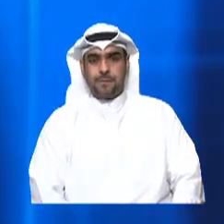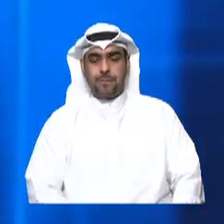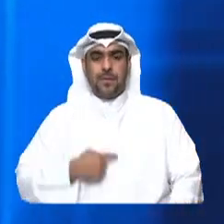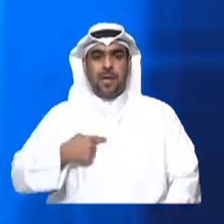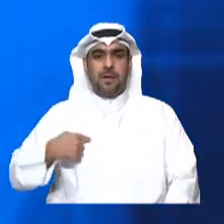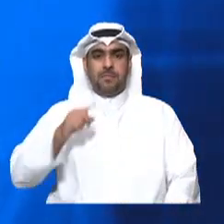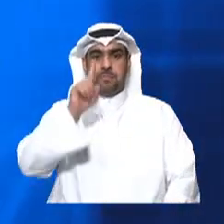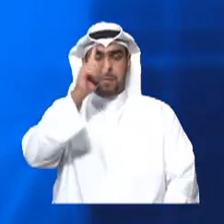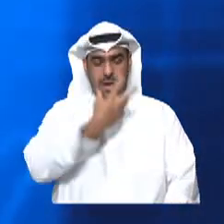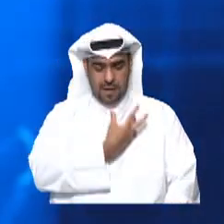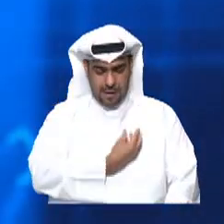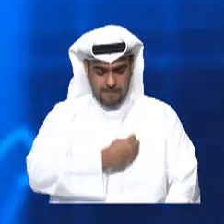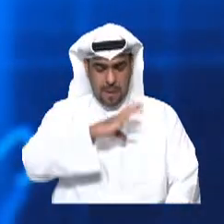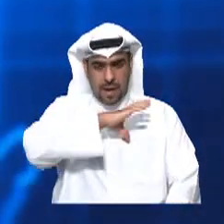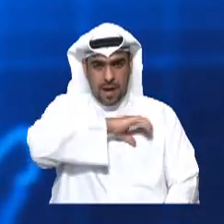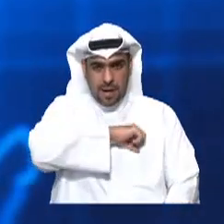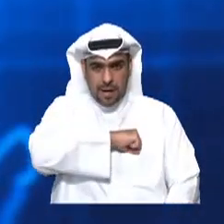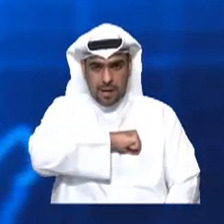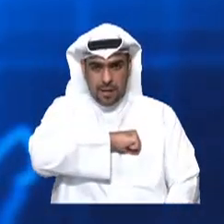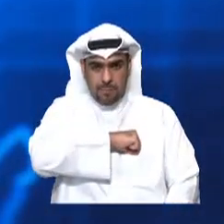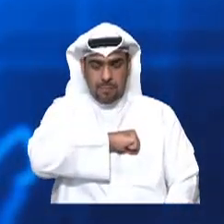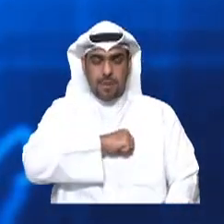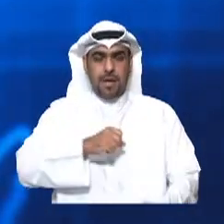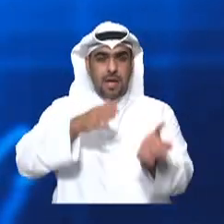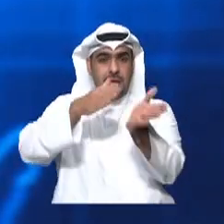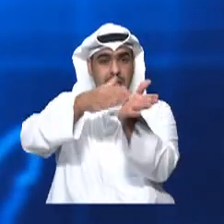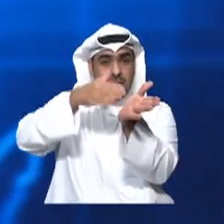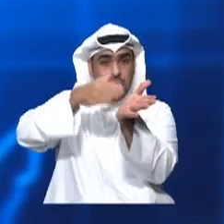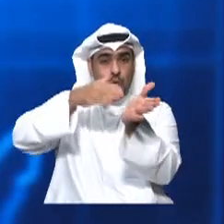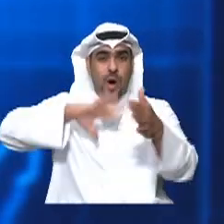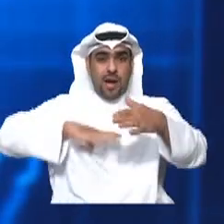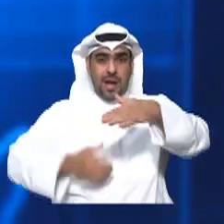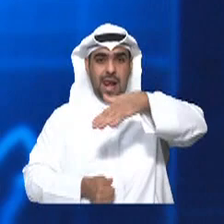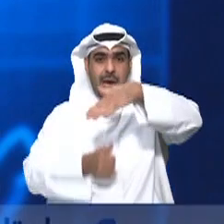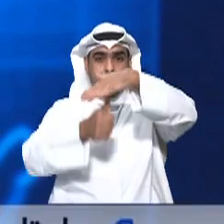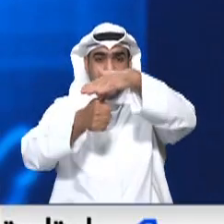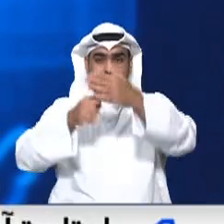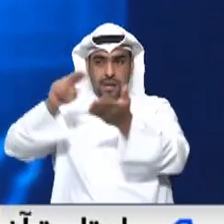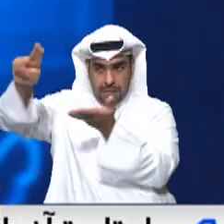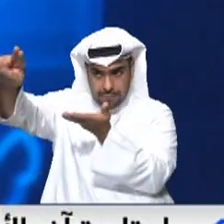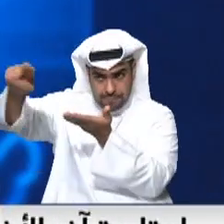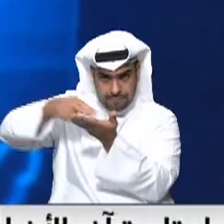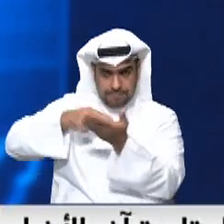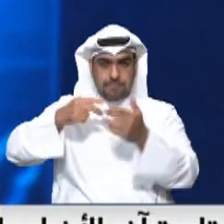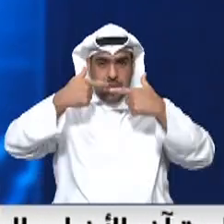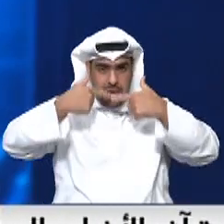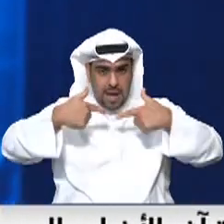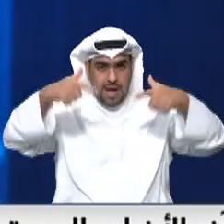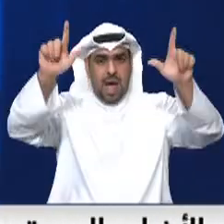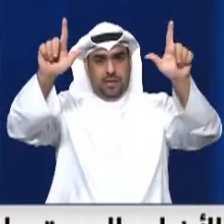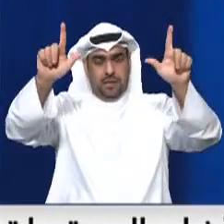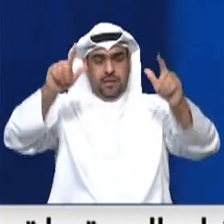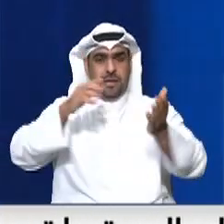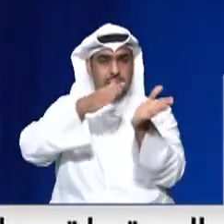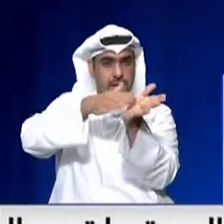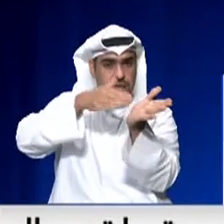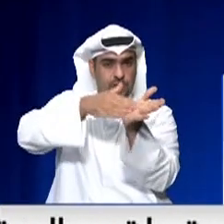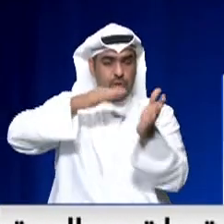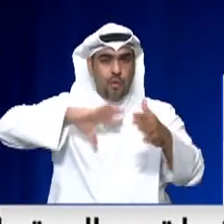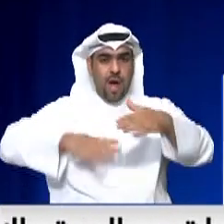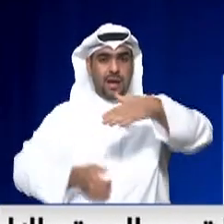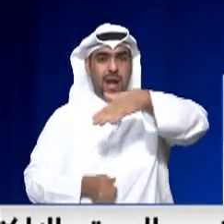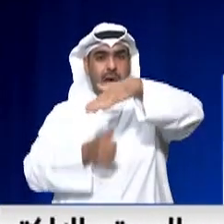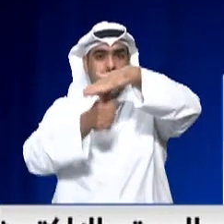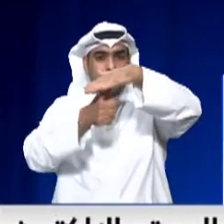بسم الله الرحمن الرحيم جاءنا من الديوان الاميري ما يلي ينعد ديوانول الاميري المغفور لها